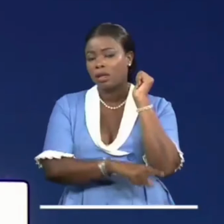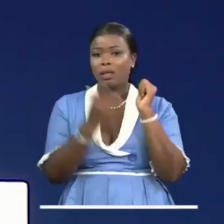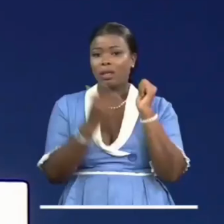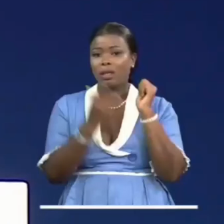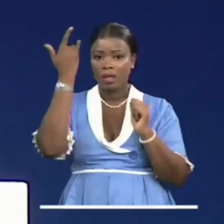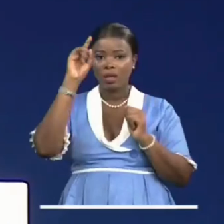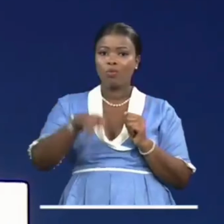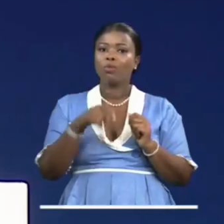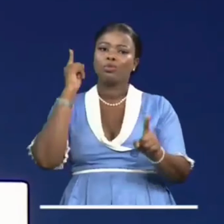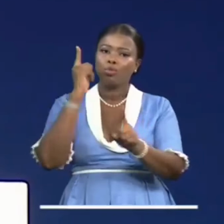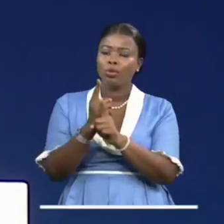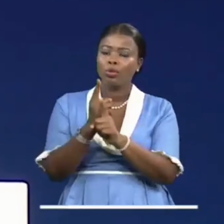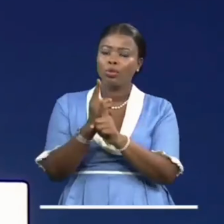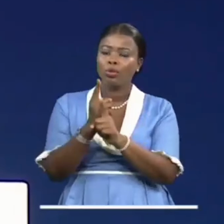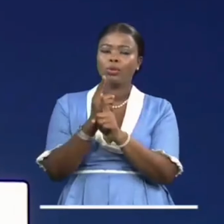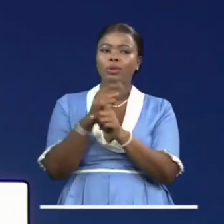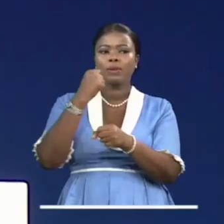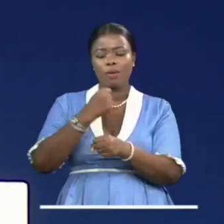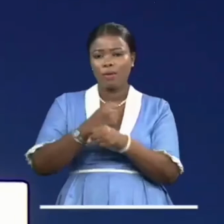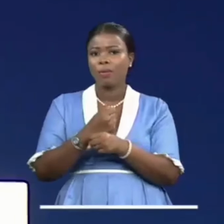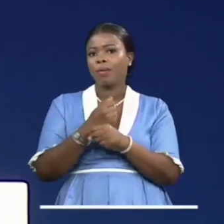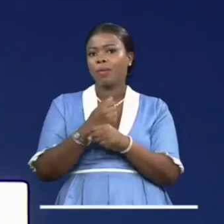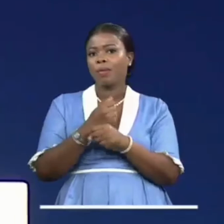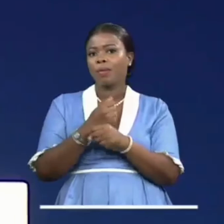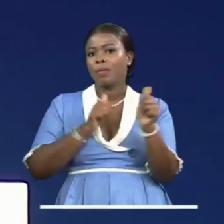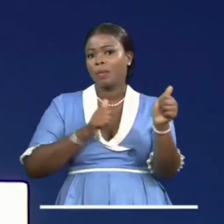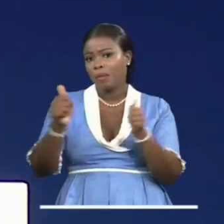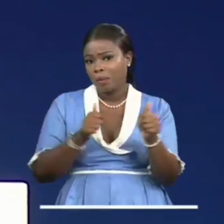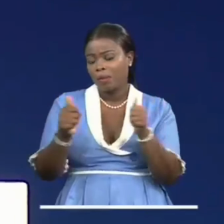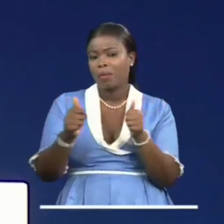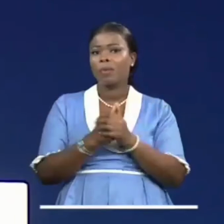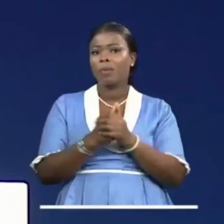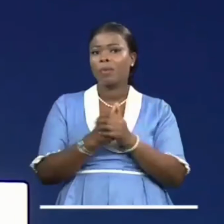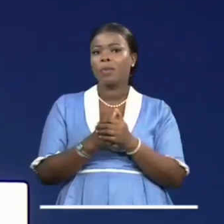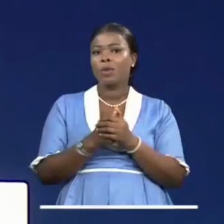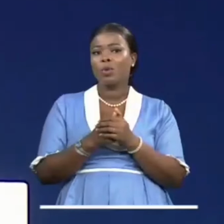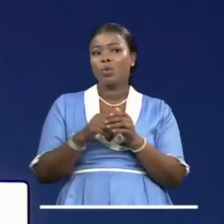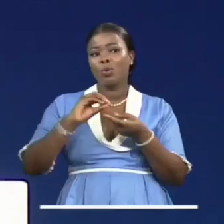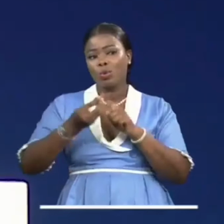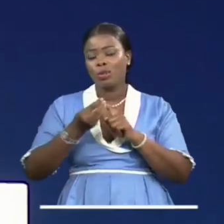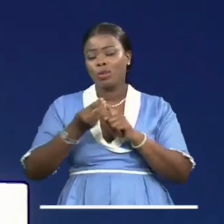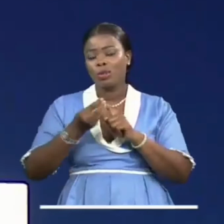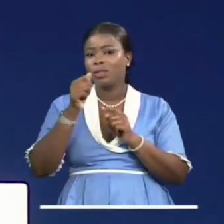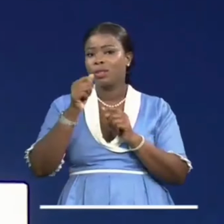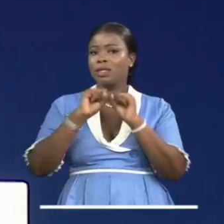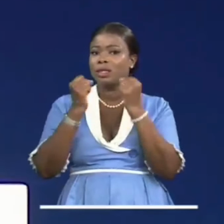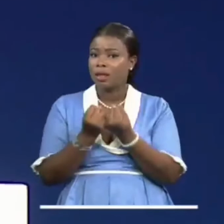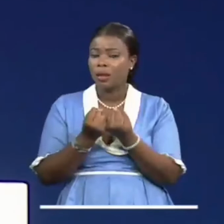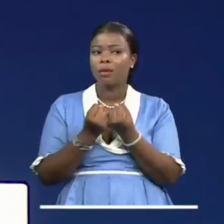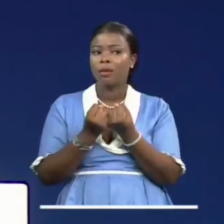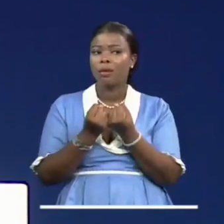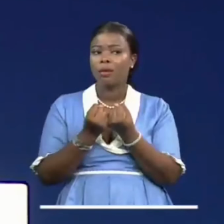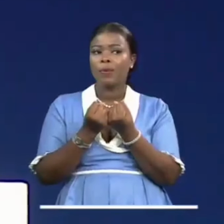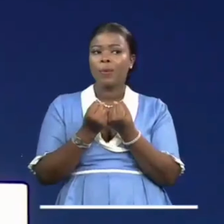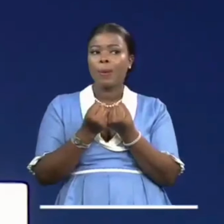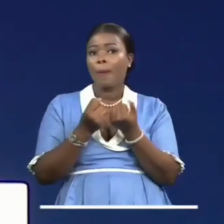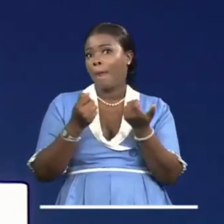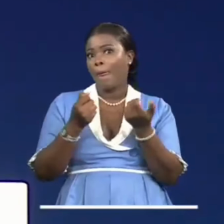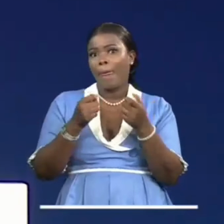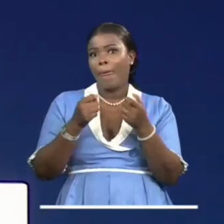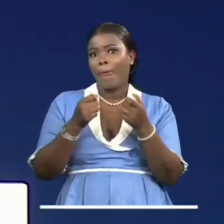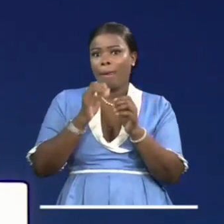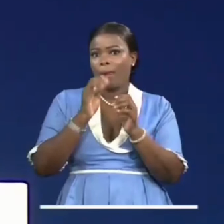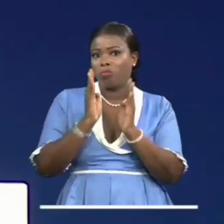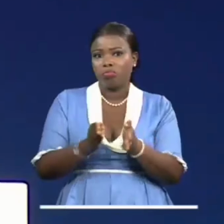dans l'administration publique ou dans le secteur privé formel pour pouvoir bénéficier en général d'une